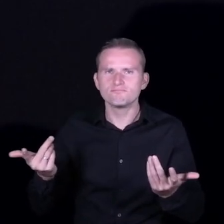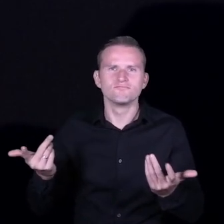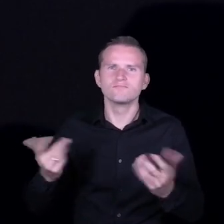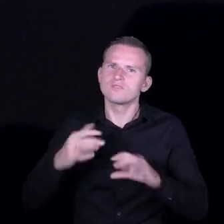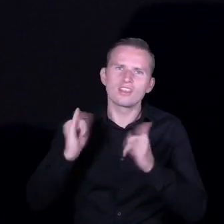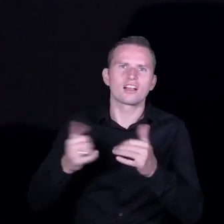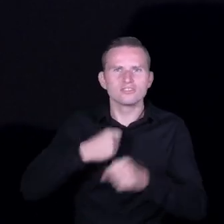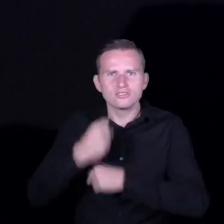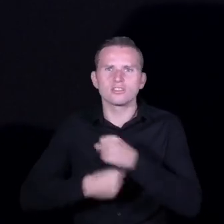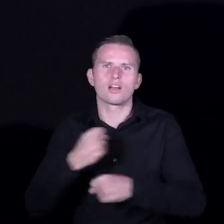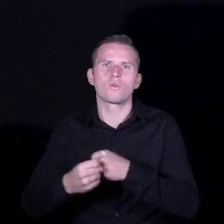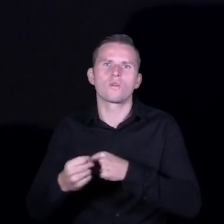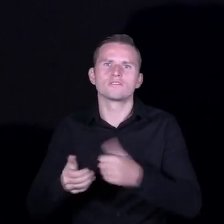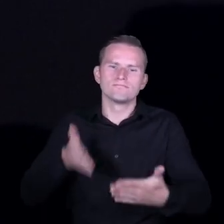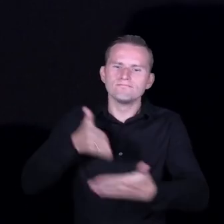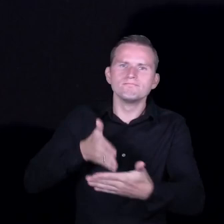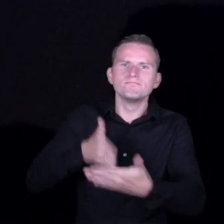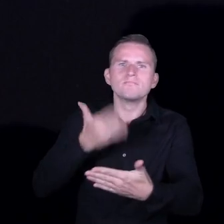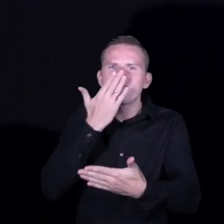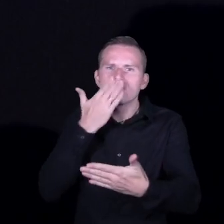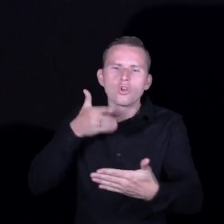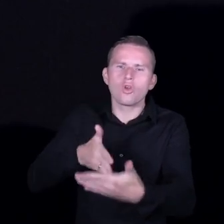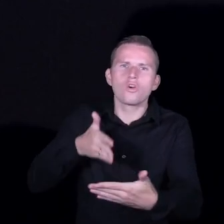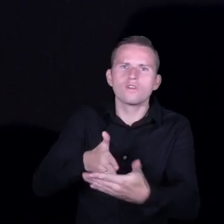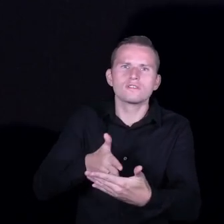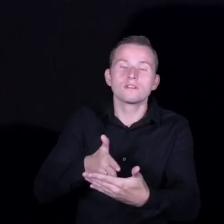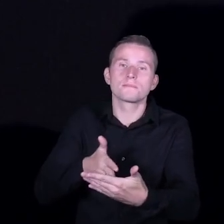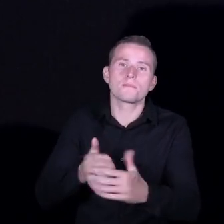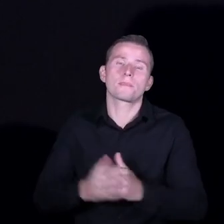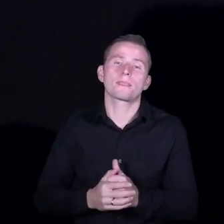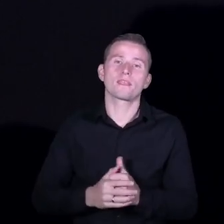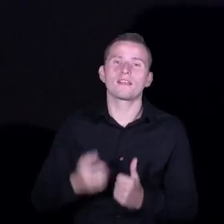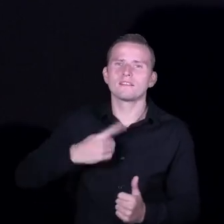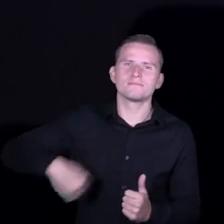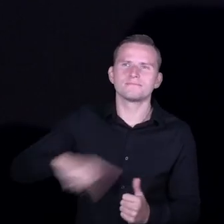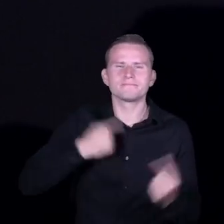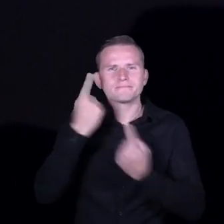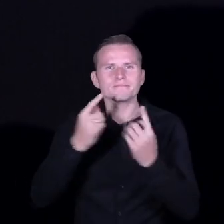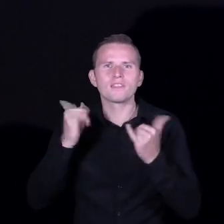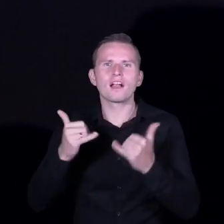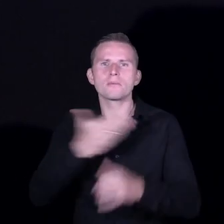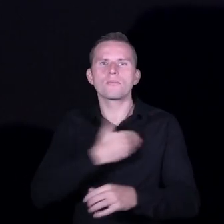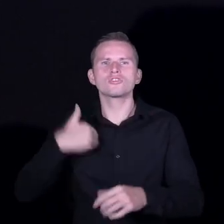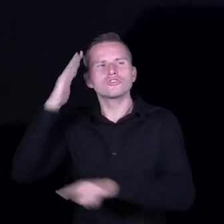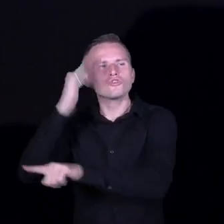Zastanawialiśmy się, jak do tego podejść, jak spróbować dokonać takiej zmiany w polskiej szkole, która